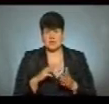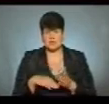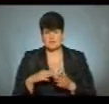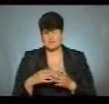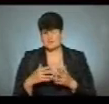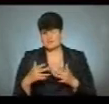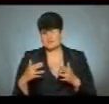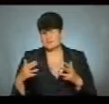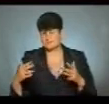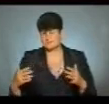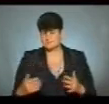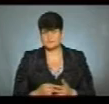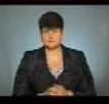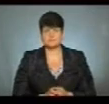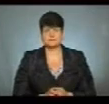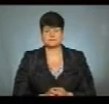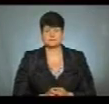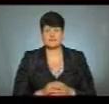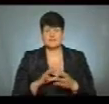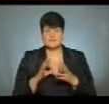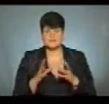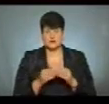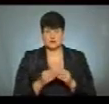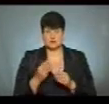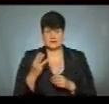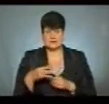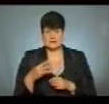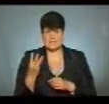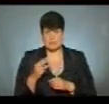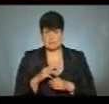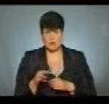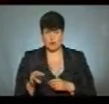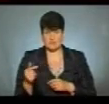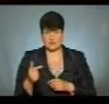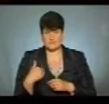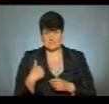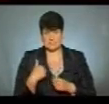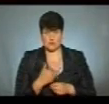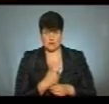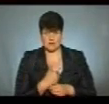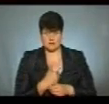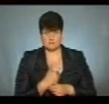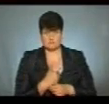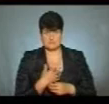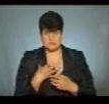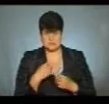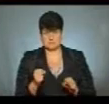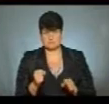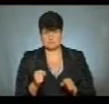там, інфляція і т.д. і т.п. І в загальному вийшло 33 мільйона гривнів з нас хотіли